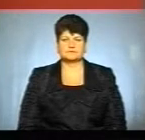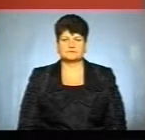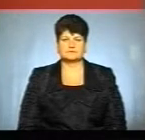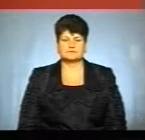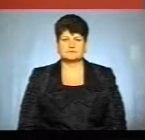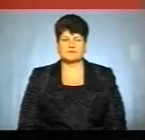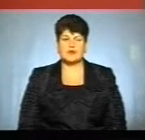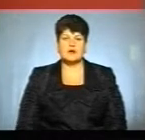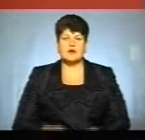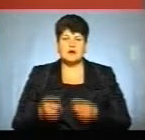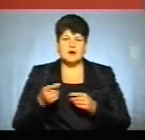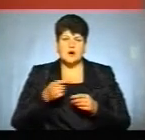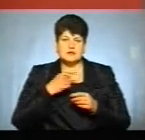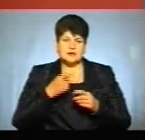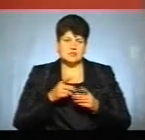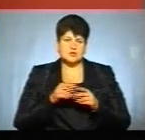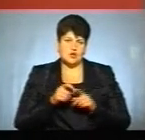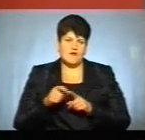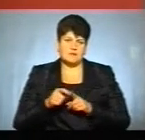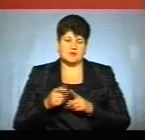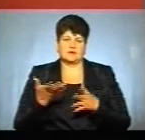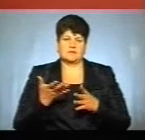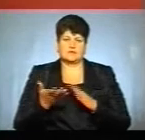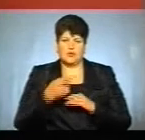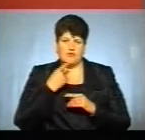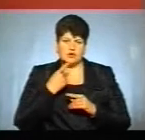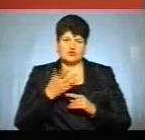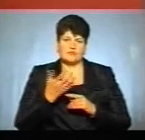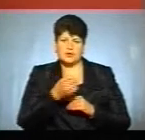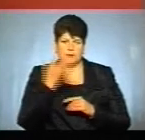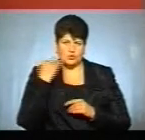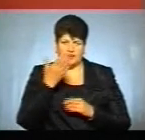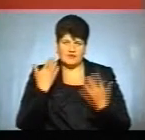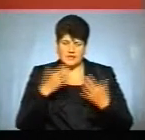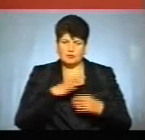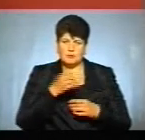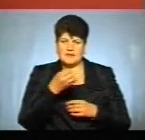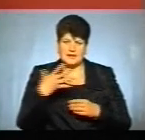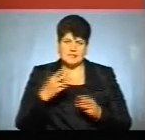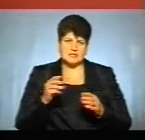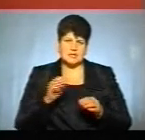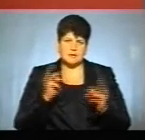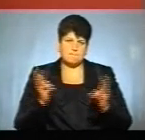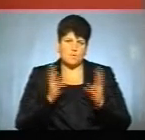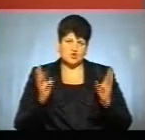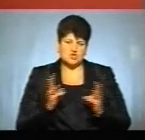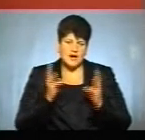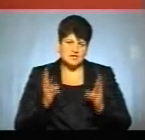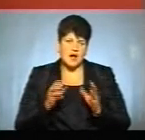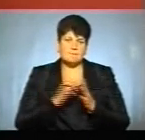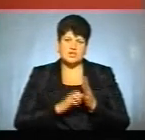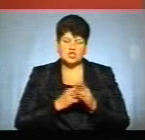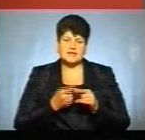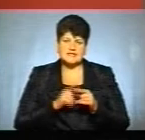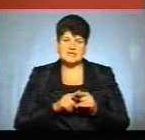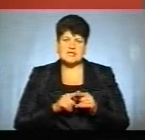За словами Державної служби з надзвичайних ситуацій, тільки минулими вихідними було зафіксовано 15 пожеж в екосистемах. І причиною називають, зокрема,